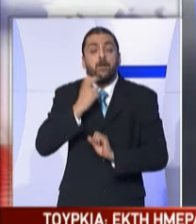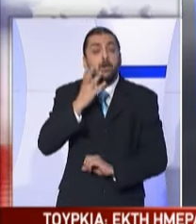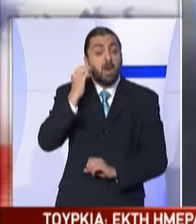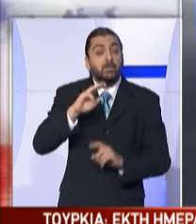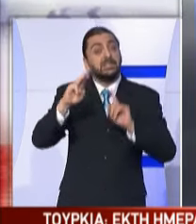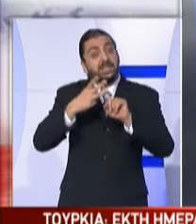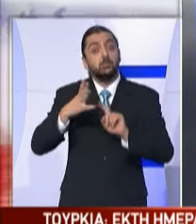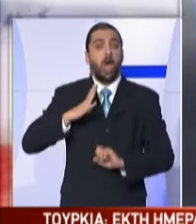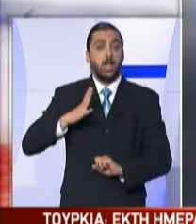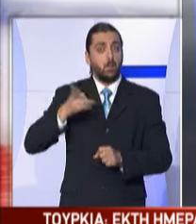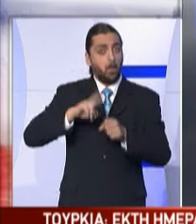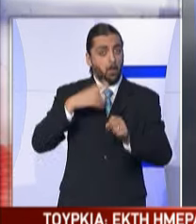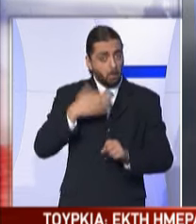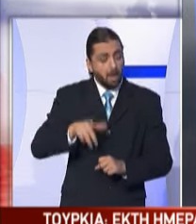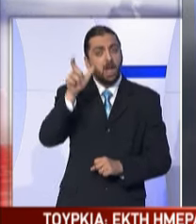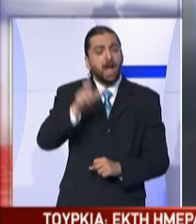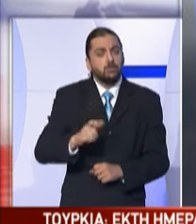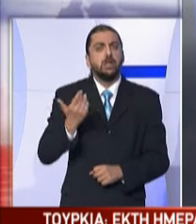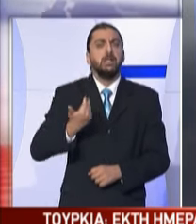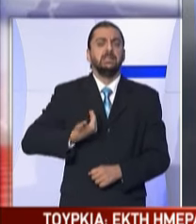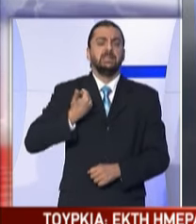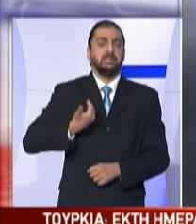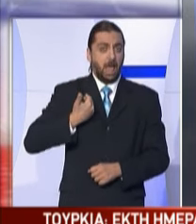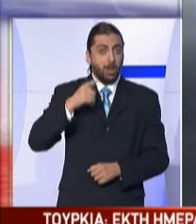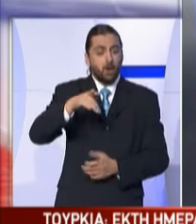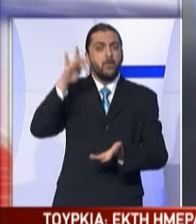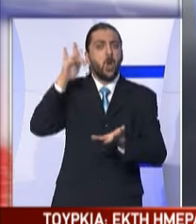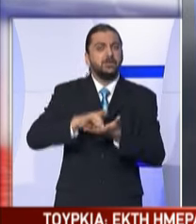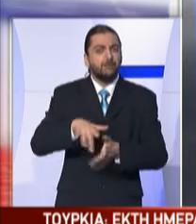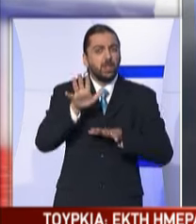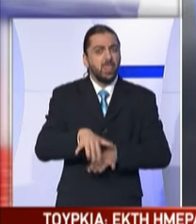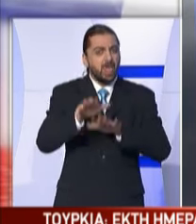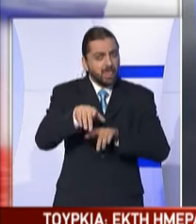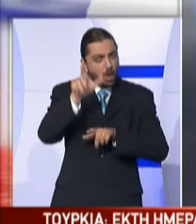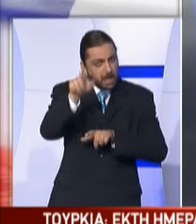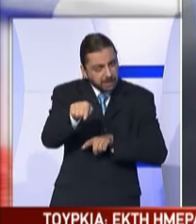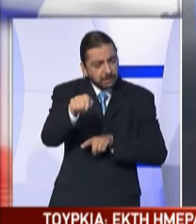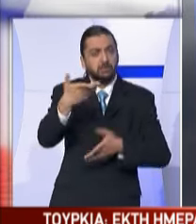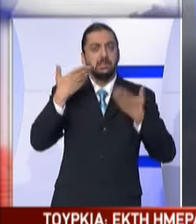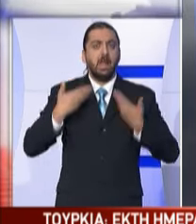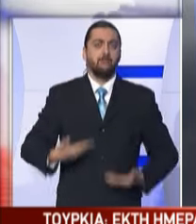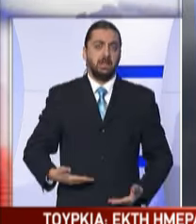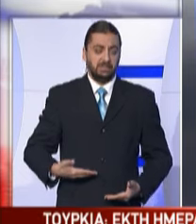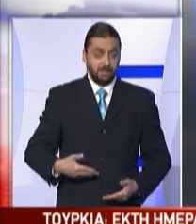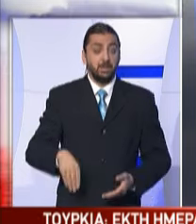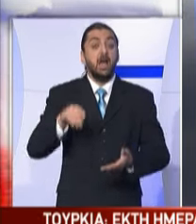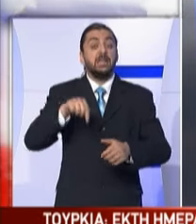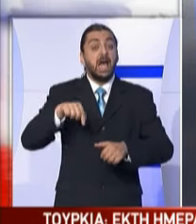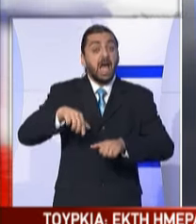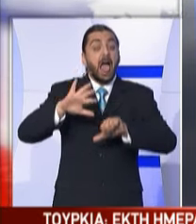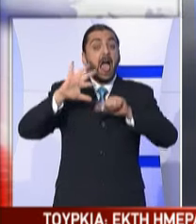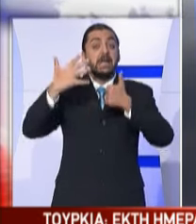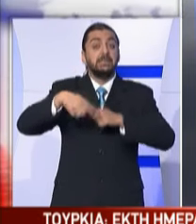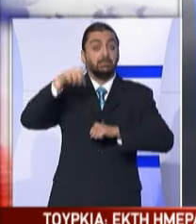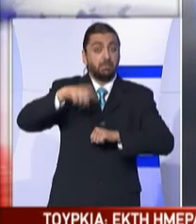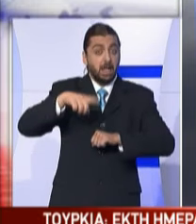για τρίτο νεκρό. Πρόκειται για νεαρό ακτιβιστή, ο οποίος είχε τραυματιστεί σε διαδηλώσεις στην Άγκυρα. Στα χαρακώματα μένουν για έκτη ημέρα αστυνομία